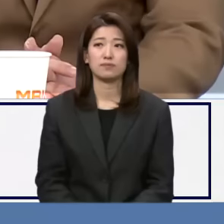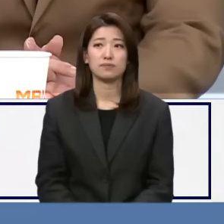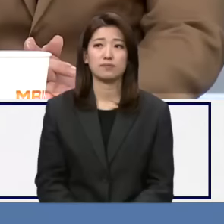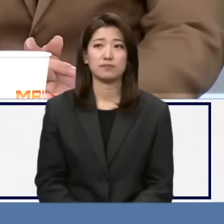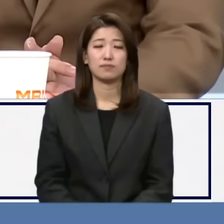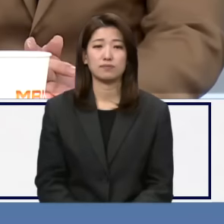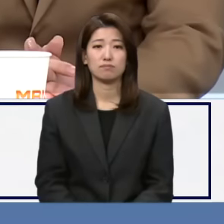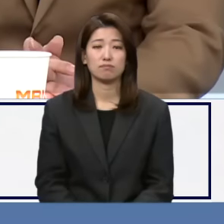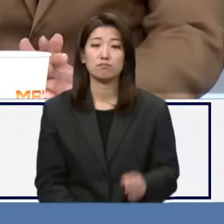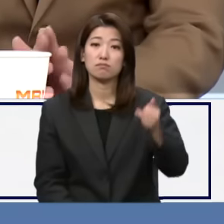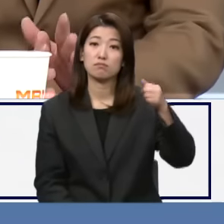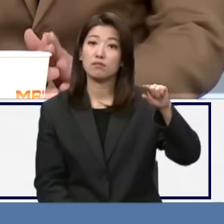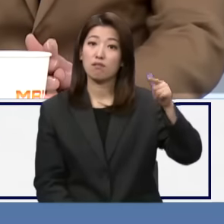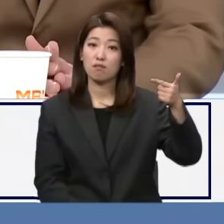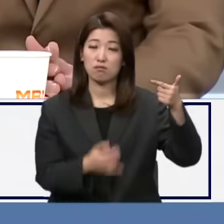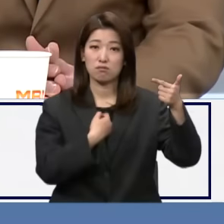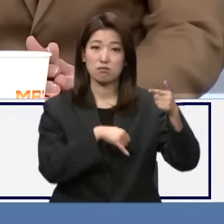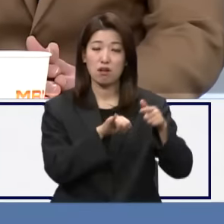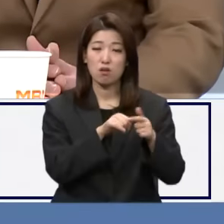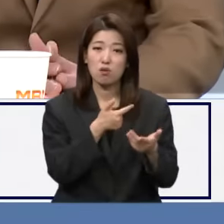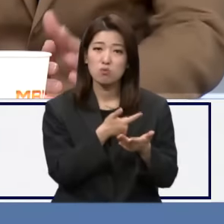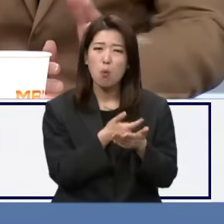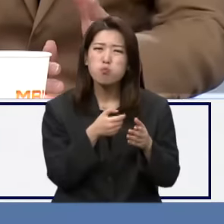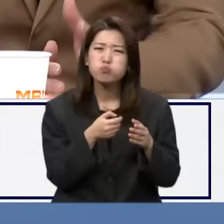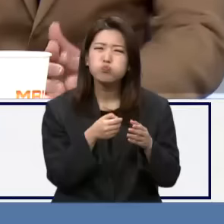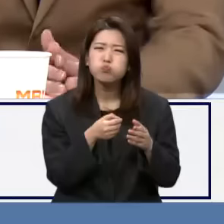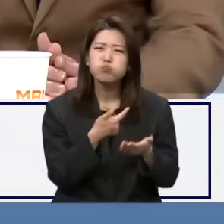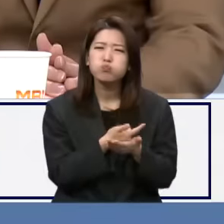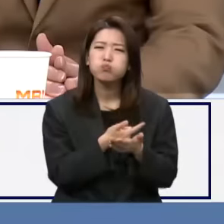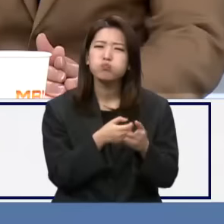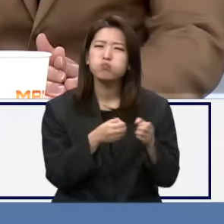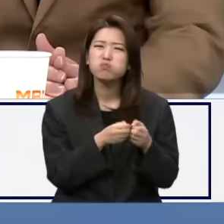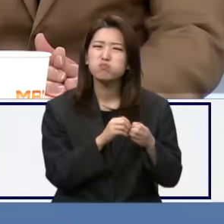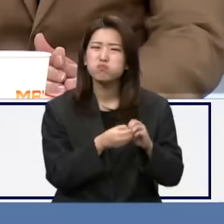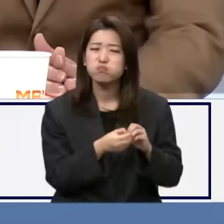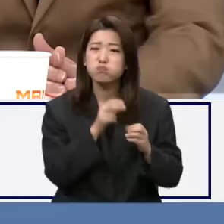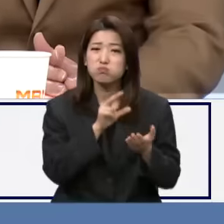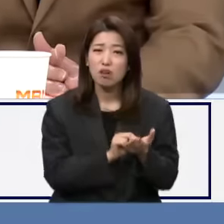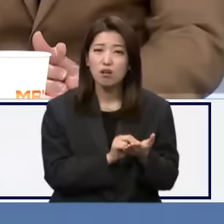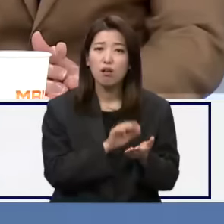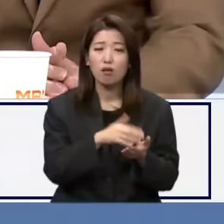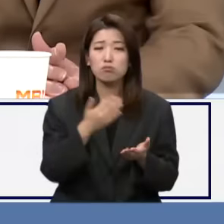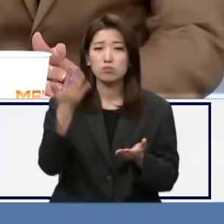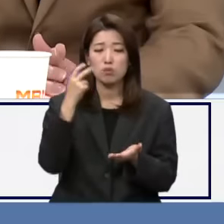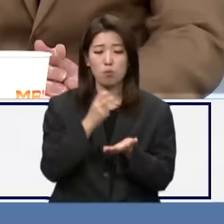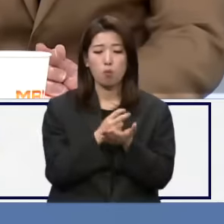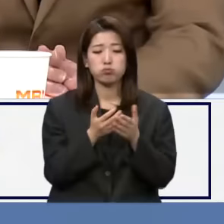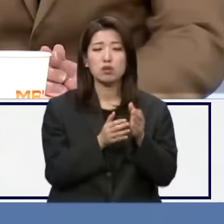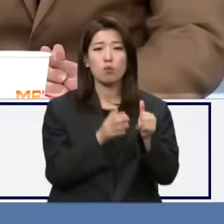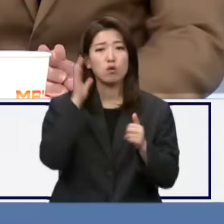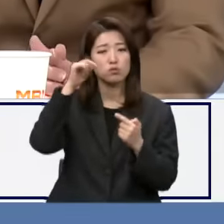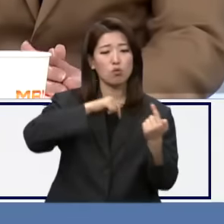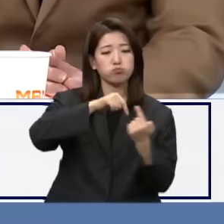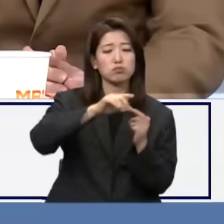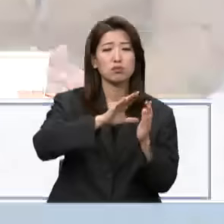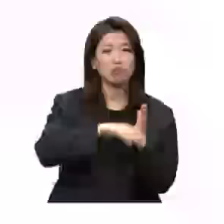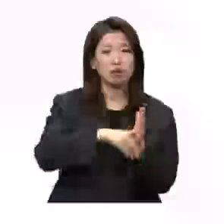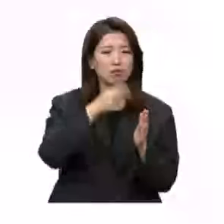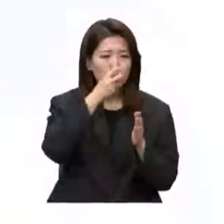위원장의 딸이 논문 관련한 것을 이미 그 법무부 장관 청문회 때 다 소명이 된 거 아니겠습니까 그때